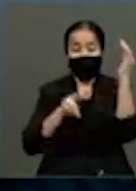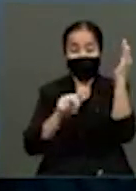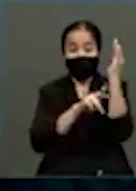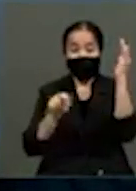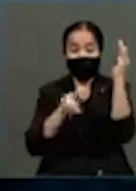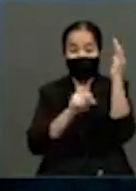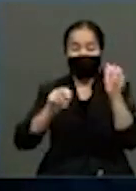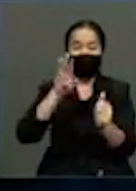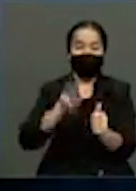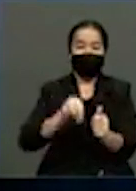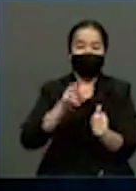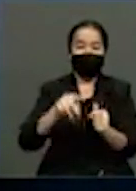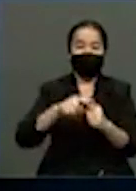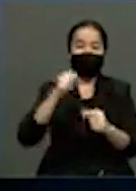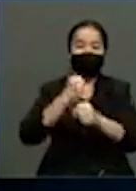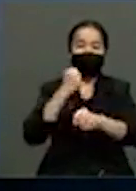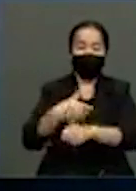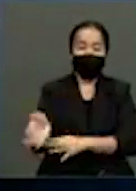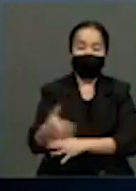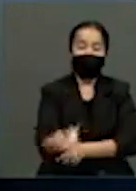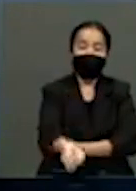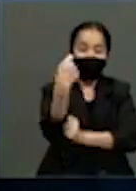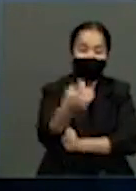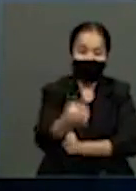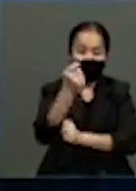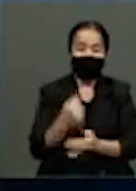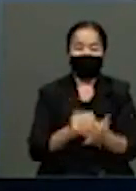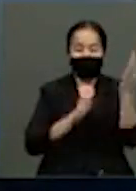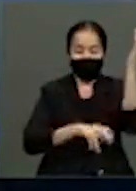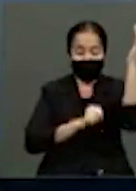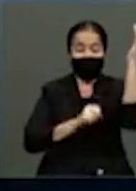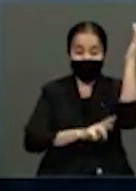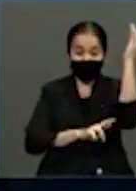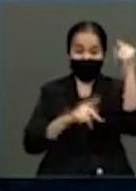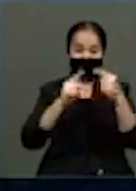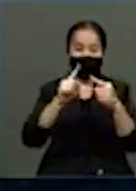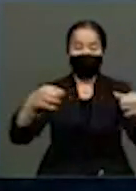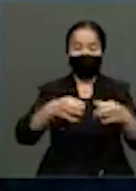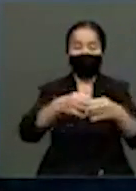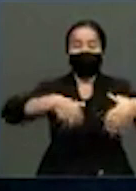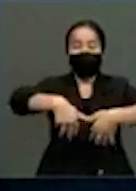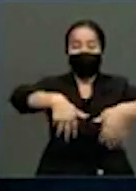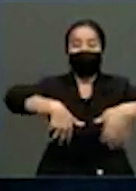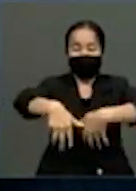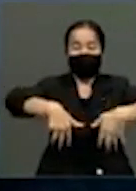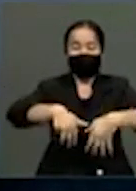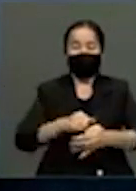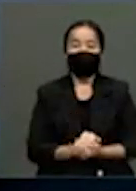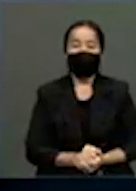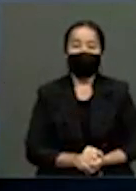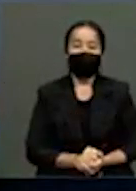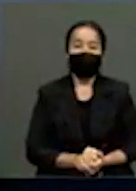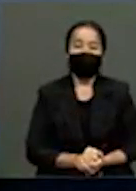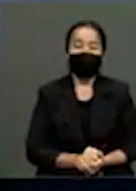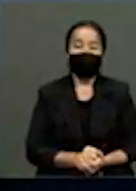องระนองนะครับเป็นแรงงานแพร่ป่านราธิวาสตักใบอันนี้ก็รายงานต่อเนื่องมาทุกวันนะครับ